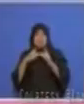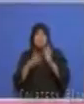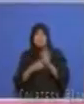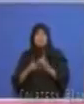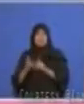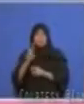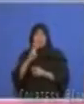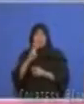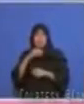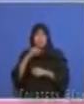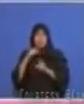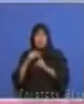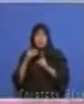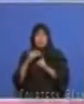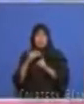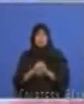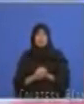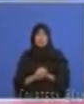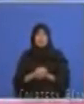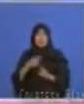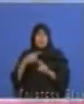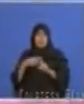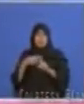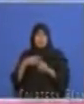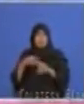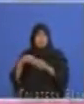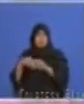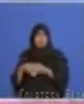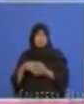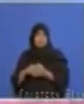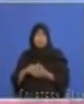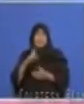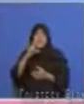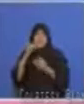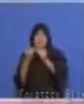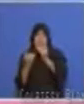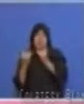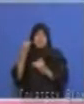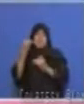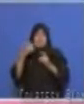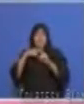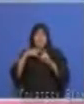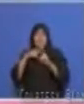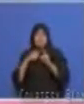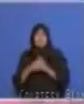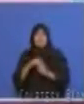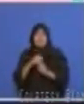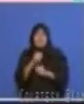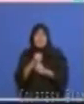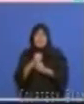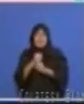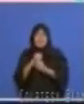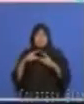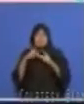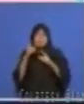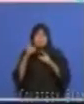dua periode sehingga hal-hal yang teknis sebetulnya kami sudah tahu cara meningkatkan kualitas garam baik di Jen ponto